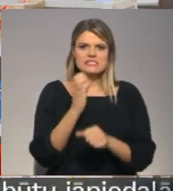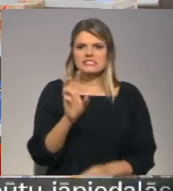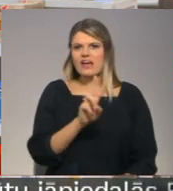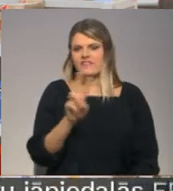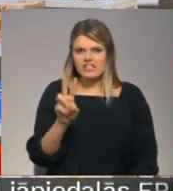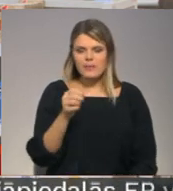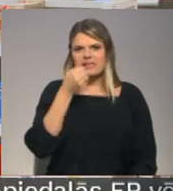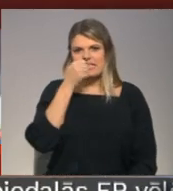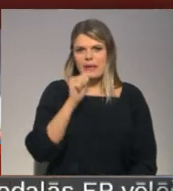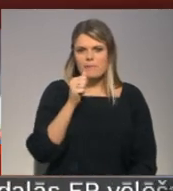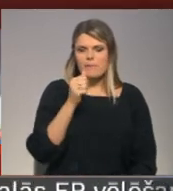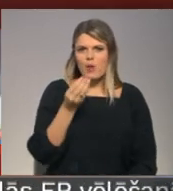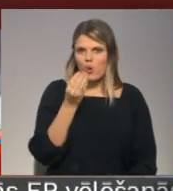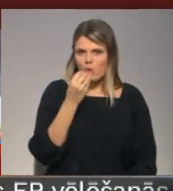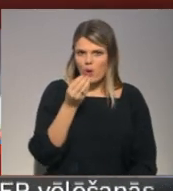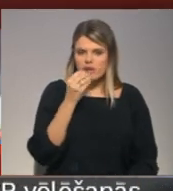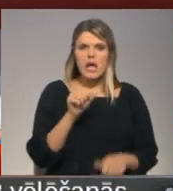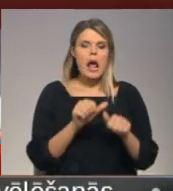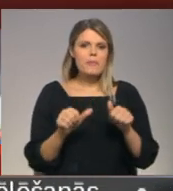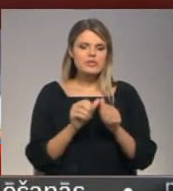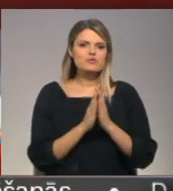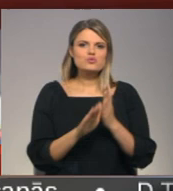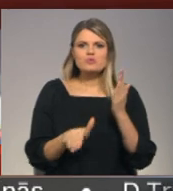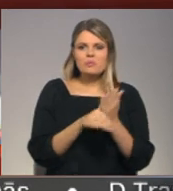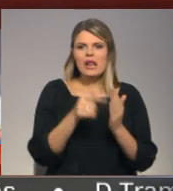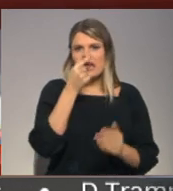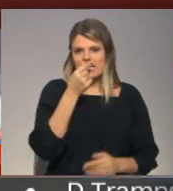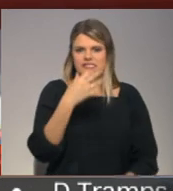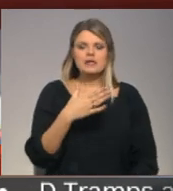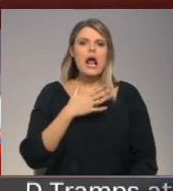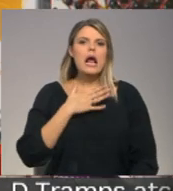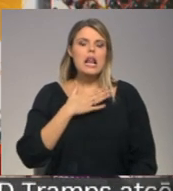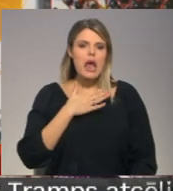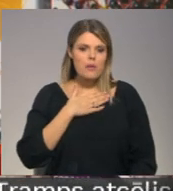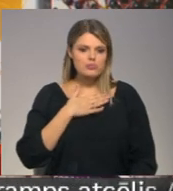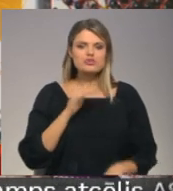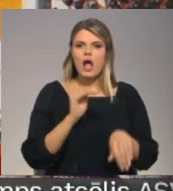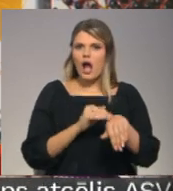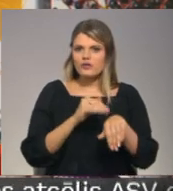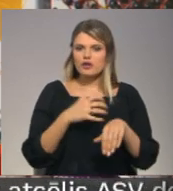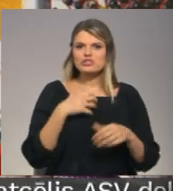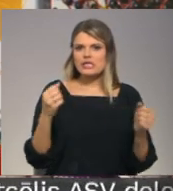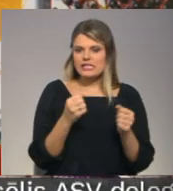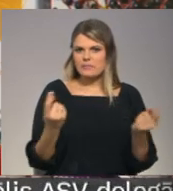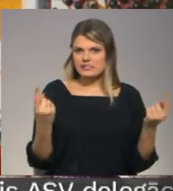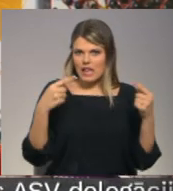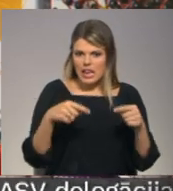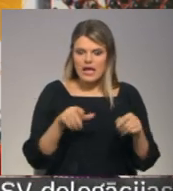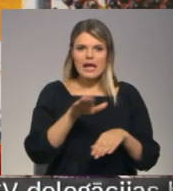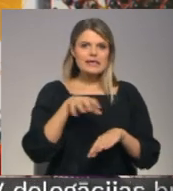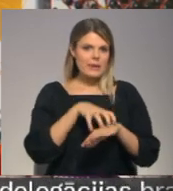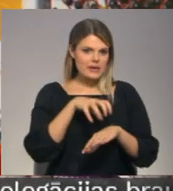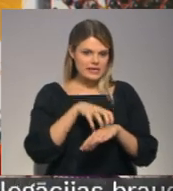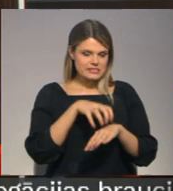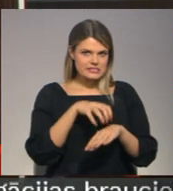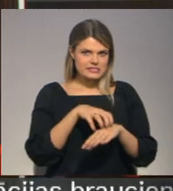C-vitamīns un ķiploki. Aptiekās gan pārsvarā lūdz palīdzību iest un klēpus gadījumā. Atgādināšu, ka gripas epidēmijas laikā ģimenes